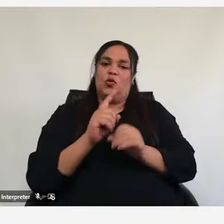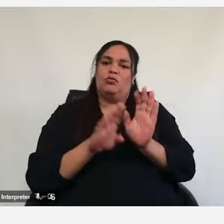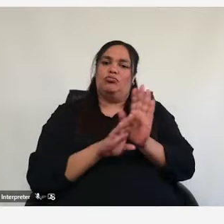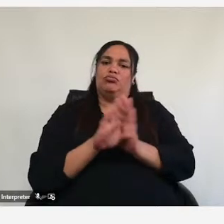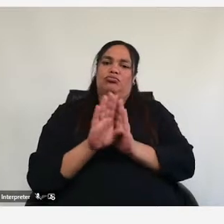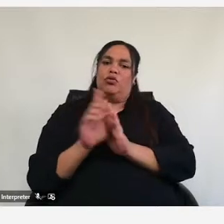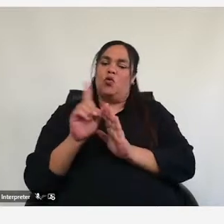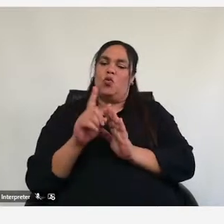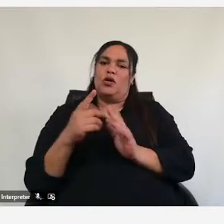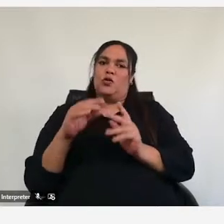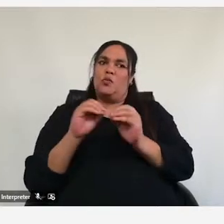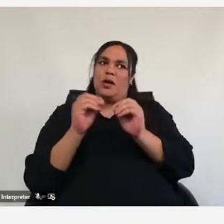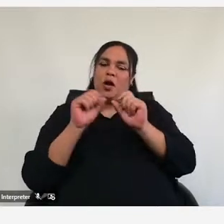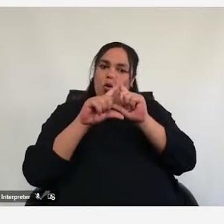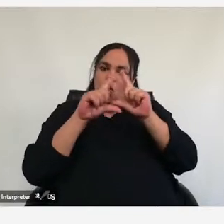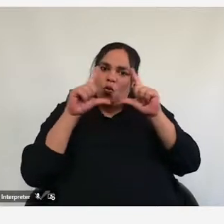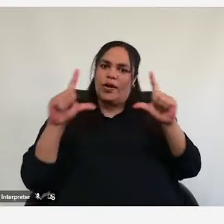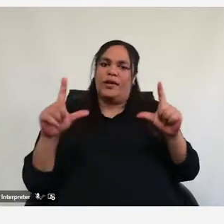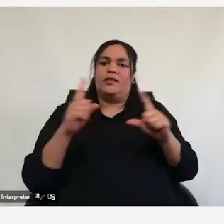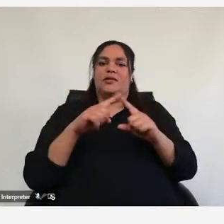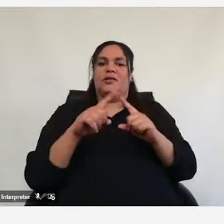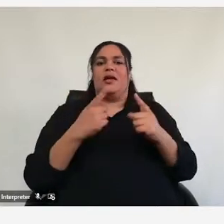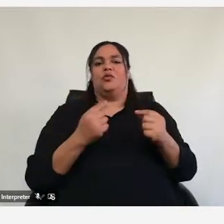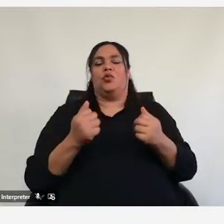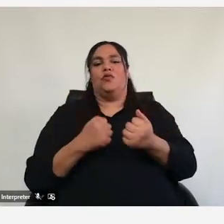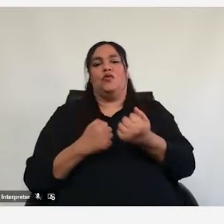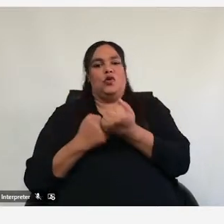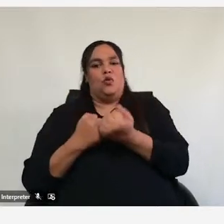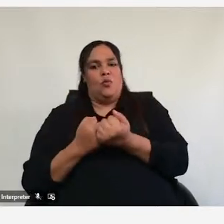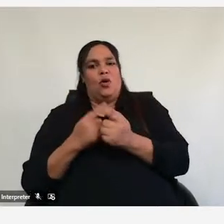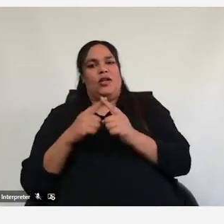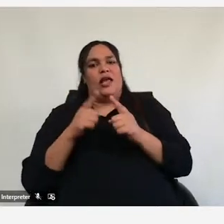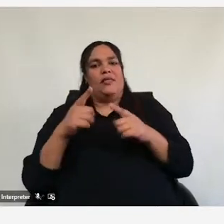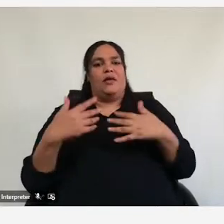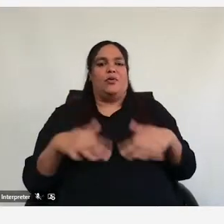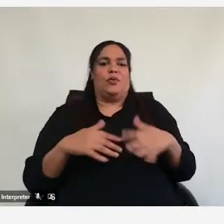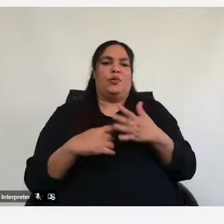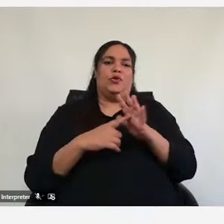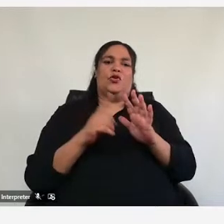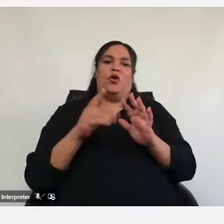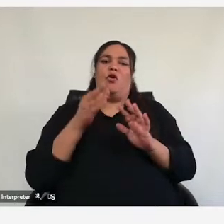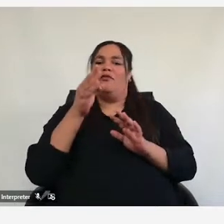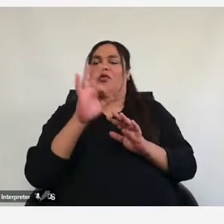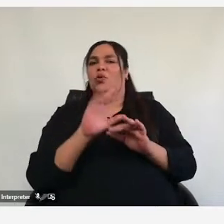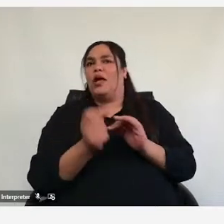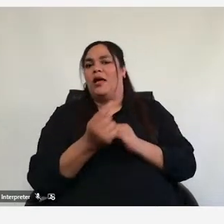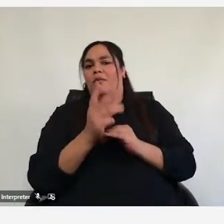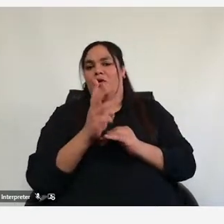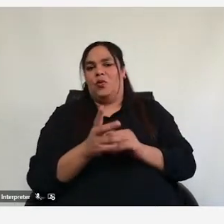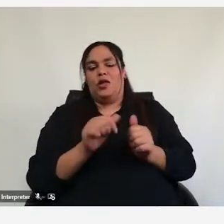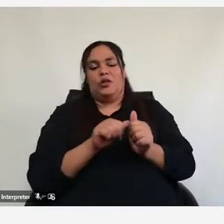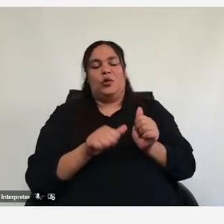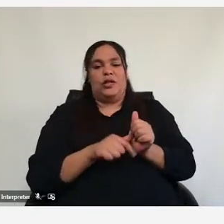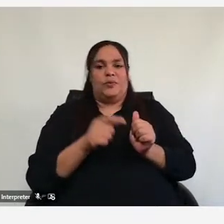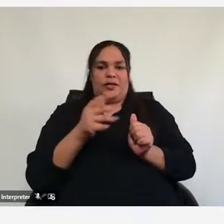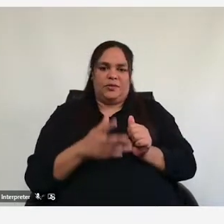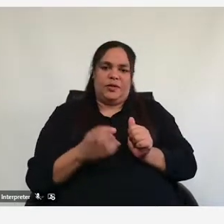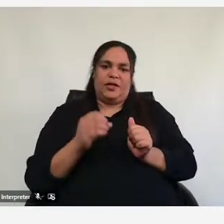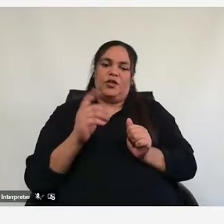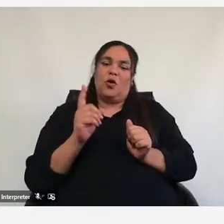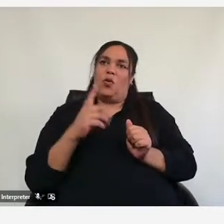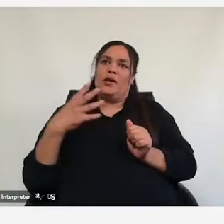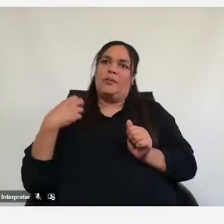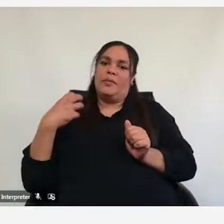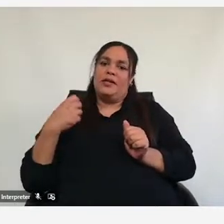van bewusmaking, die verskaffing van ondersteuning en die voorkoming van toekomstige geweld. Adjunk speaker, soos die minister